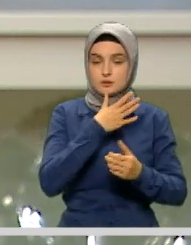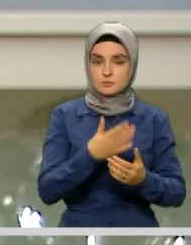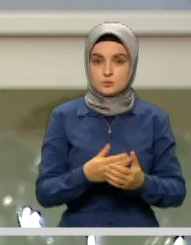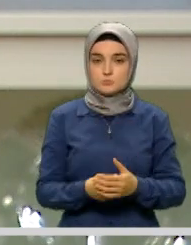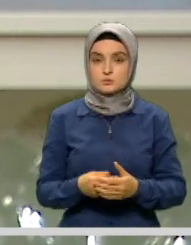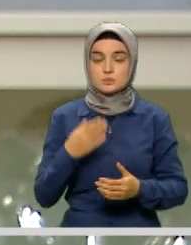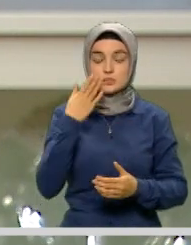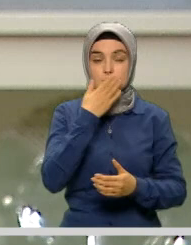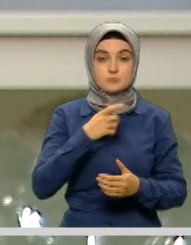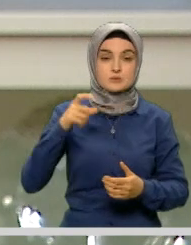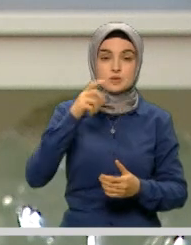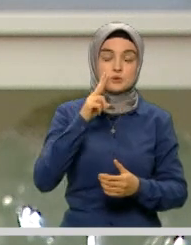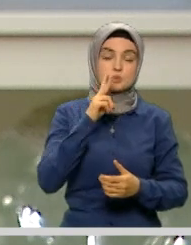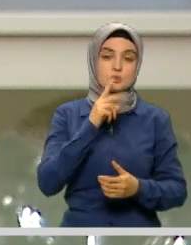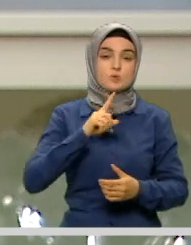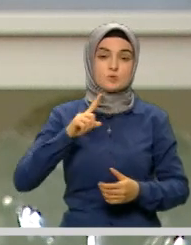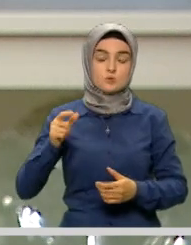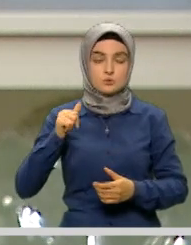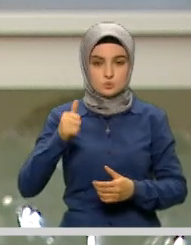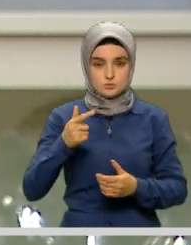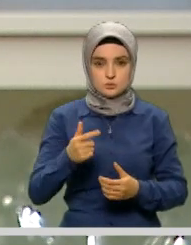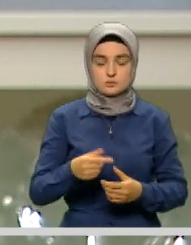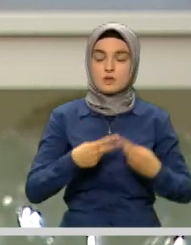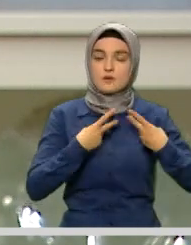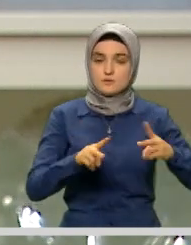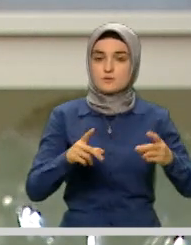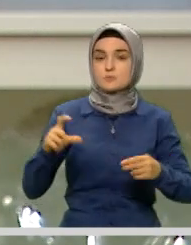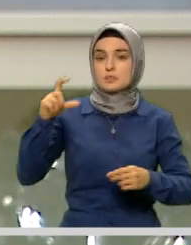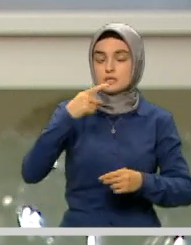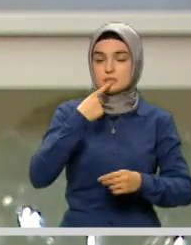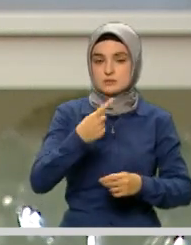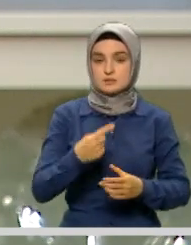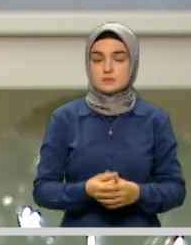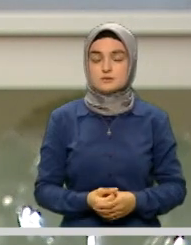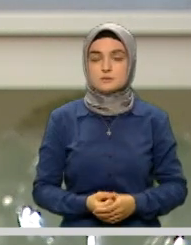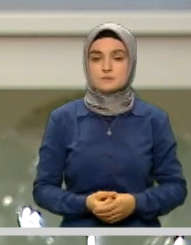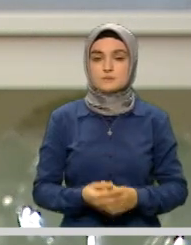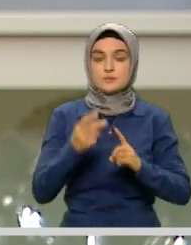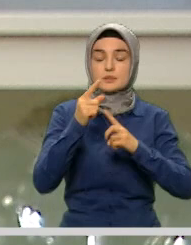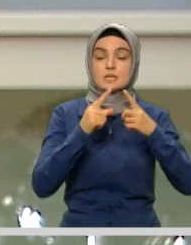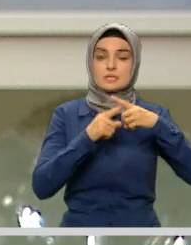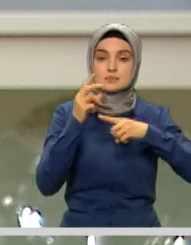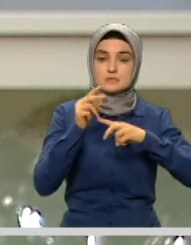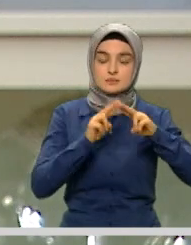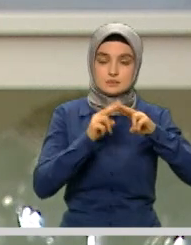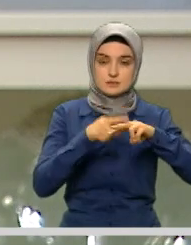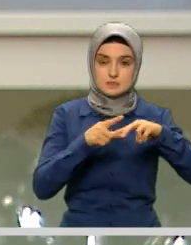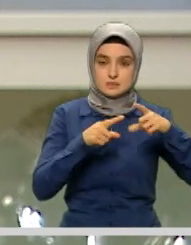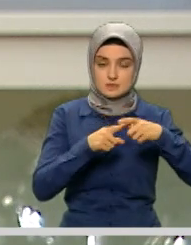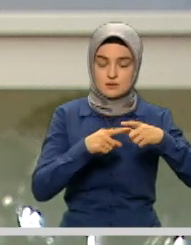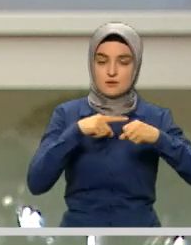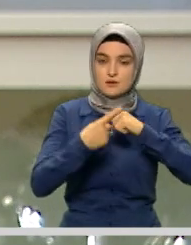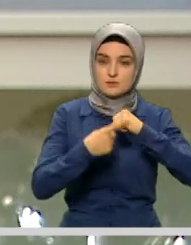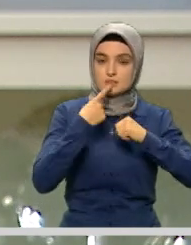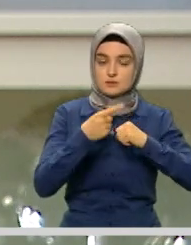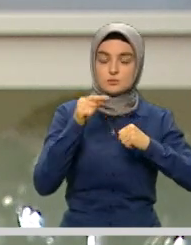ayının son 10 günündeyiz. Evet. Son 10 gün mağfiret ayıdır dediniz. Evet. Yani cehennemden i̇tikaf, kurtuluş, itikaf değil evet. mi? Son 10 gün. Bize birazcık bu